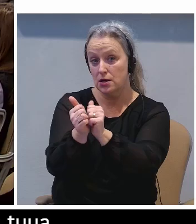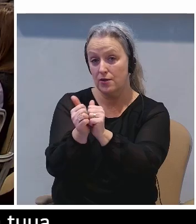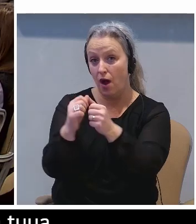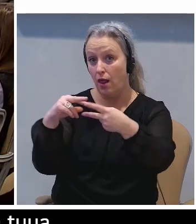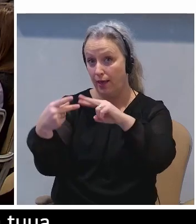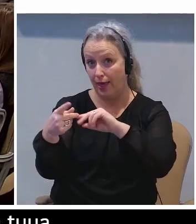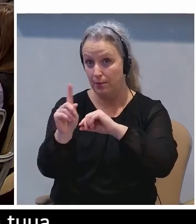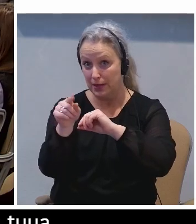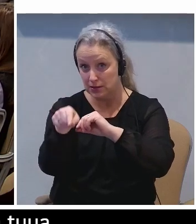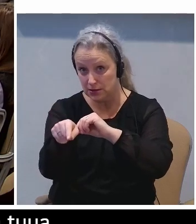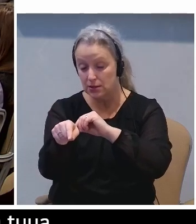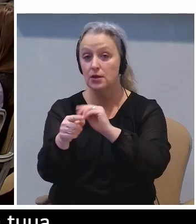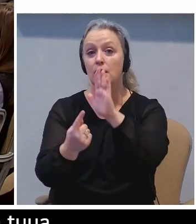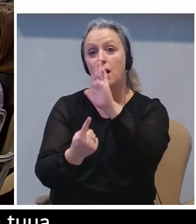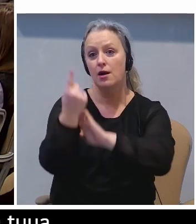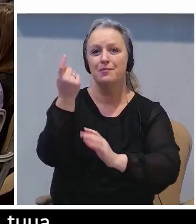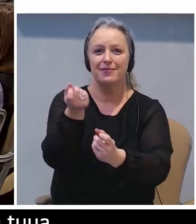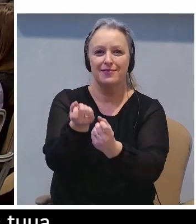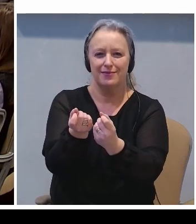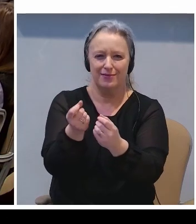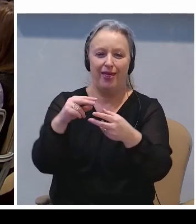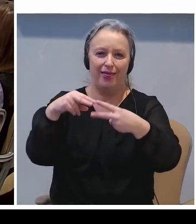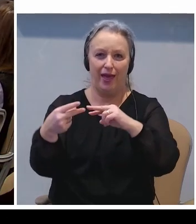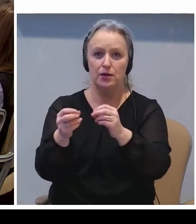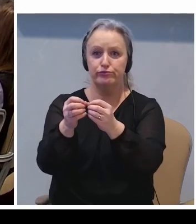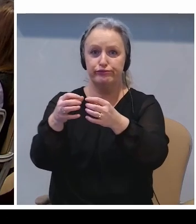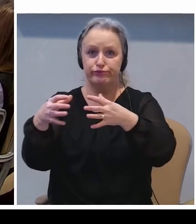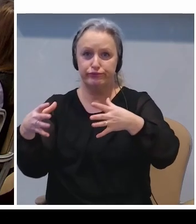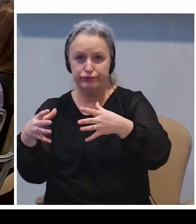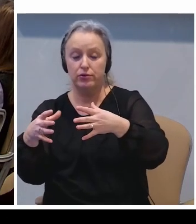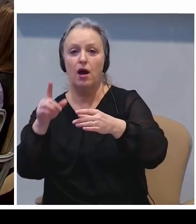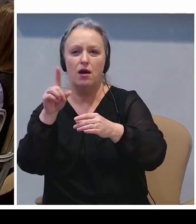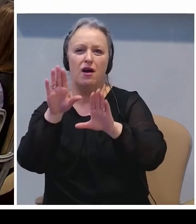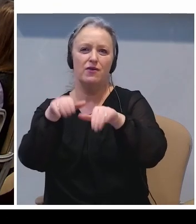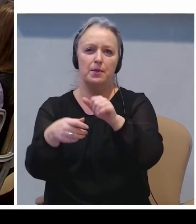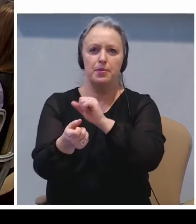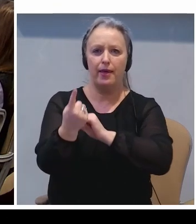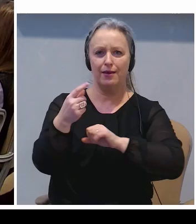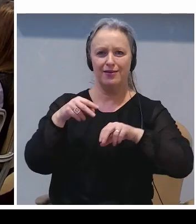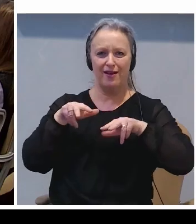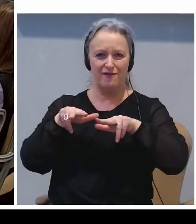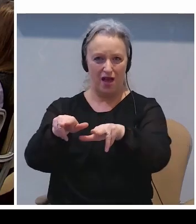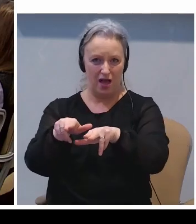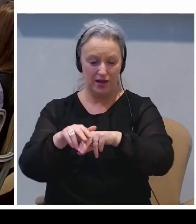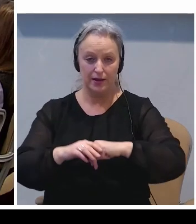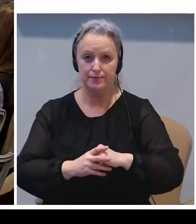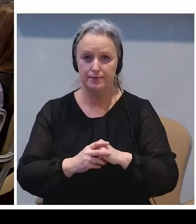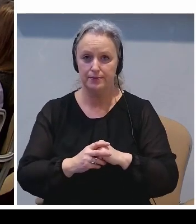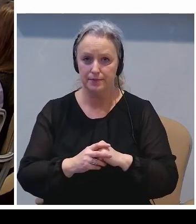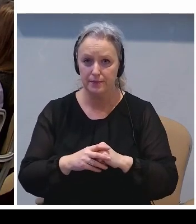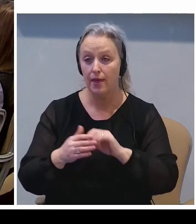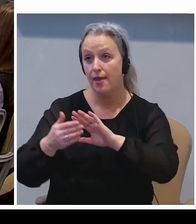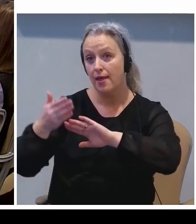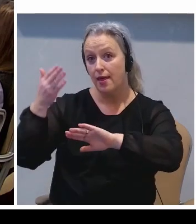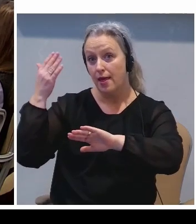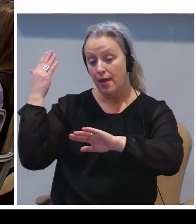geenide ekspressiooni ja see võib viia vähi avaldumiseni. Viimastel aastatel oleme